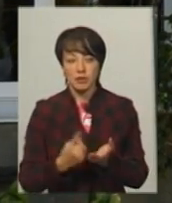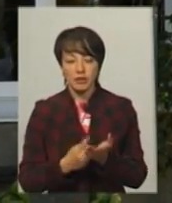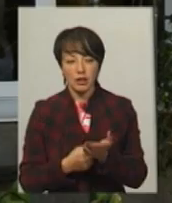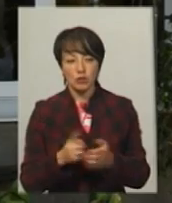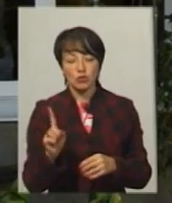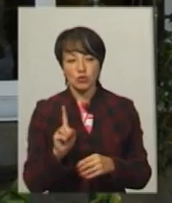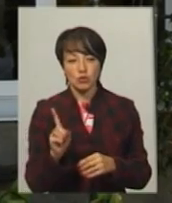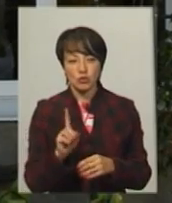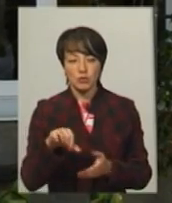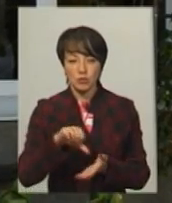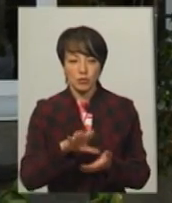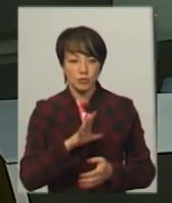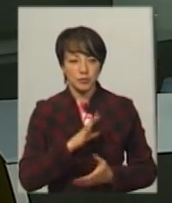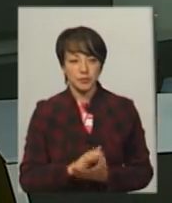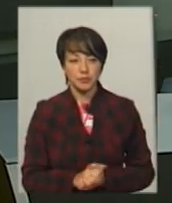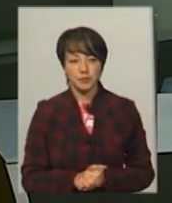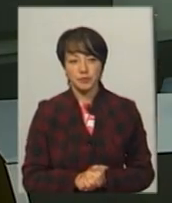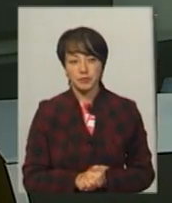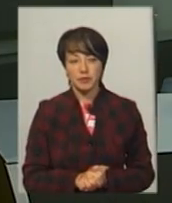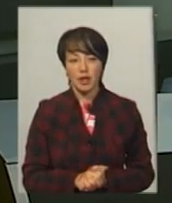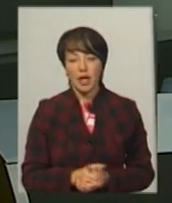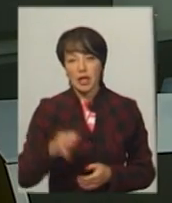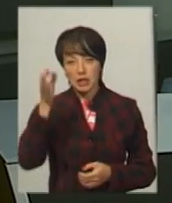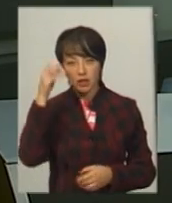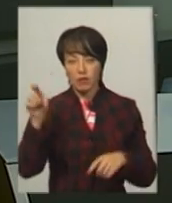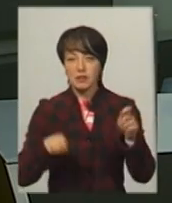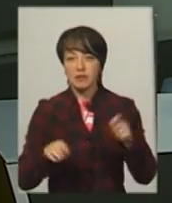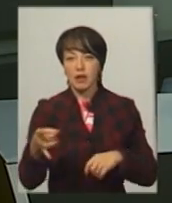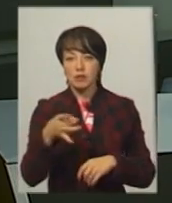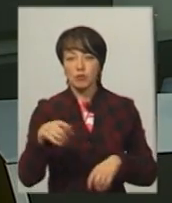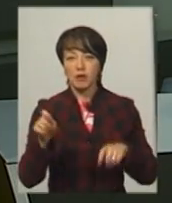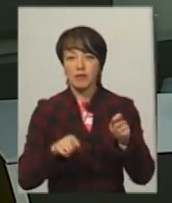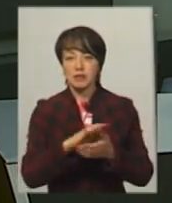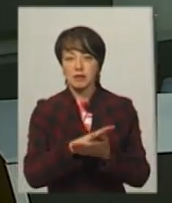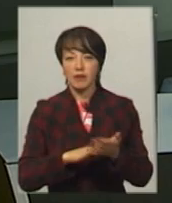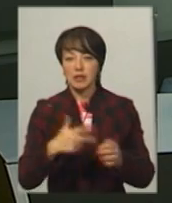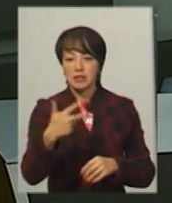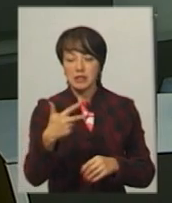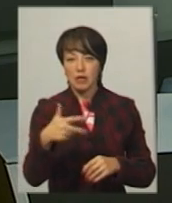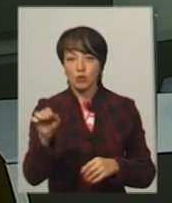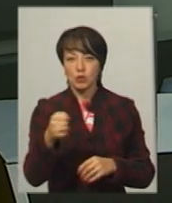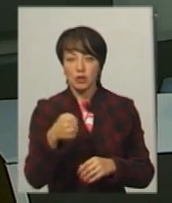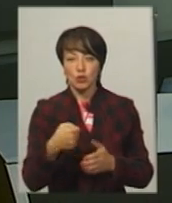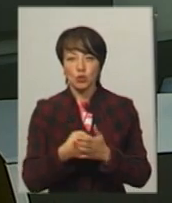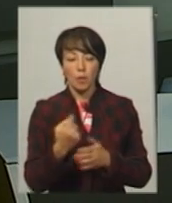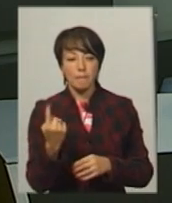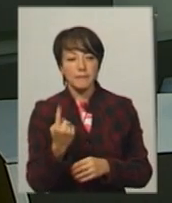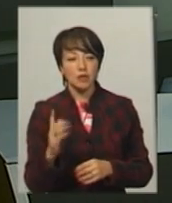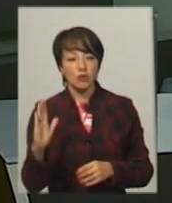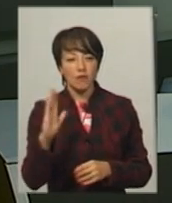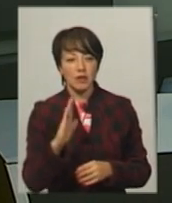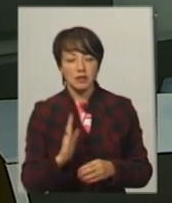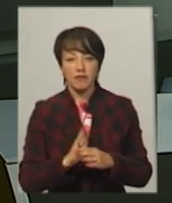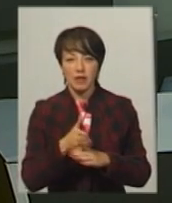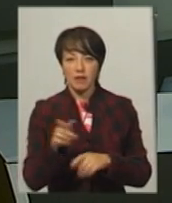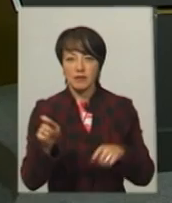що хтось брав участь. Нагадаю, фестиваль «Республіка Фест» триватиме з 30 серпня до 1 вересня.